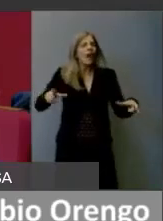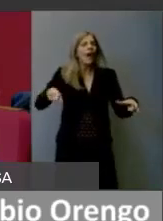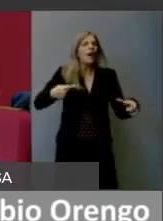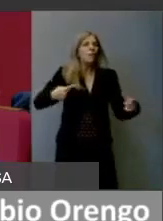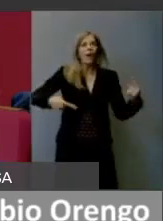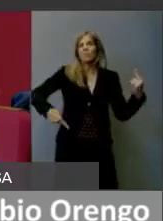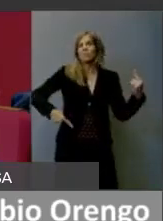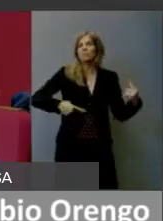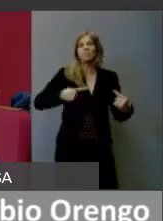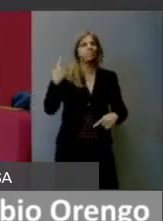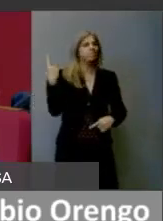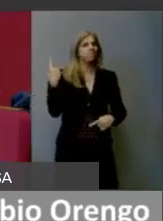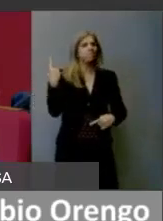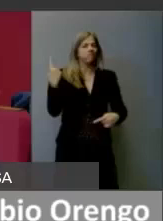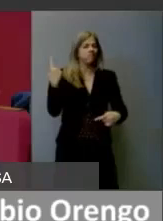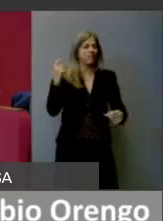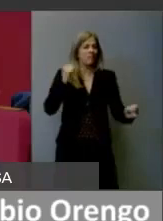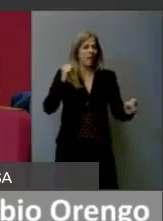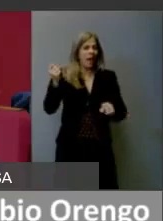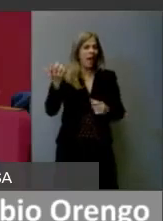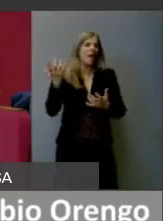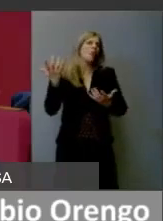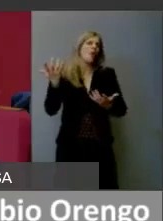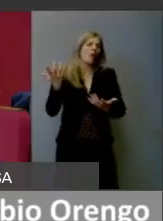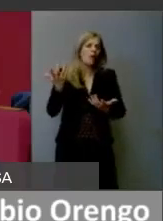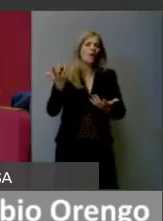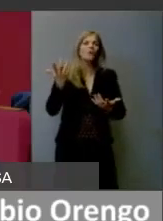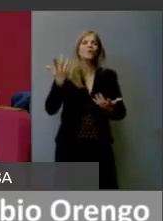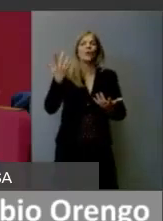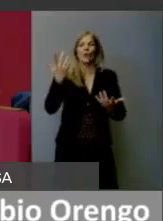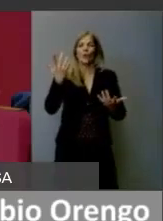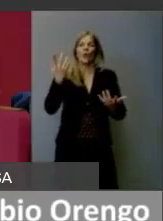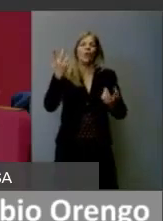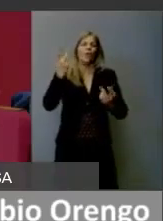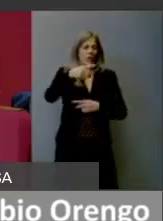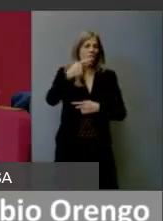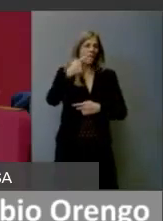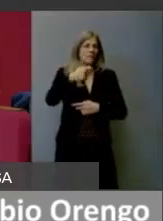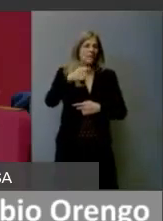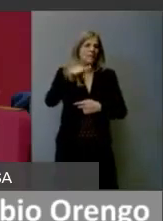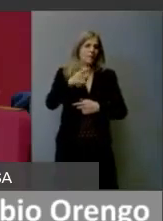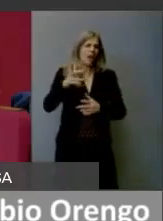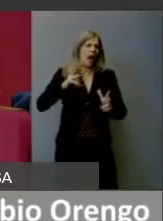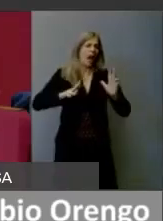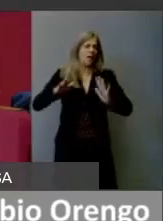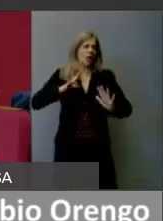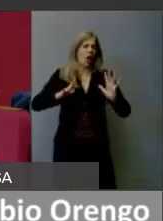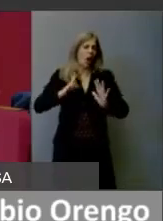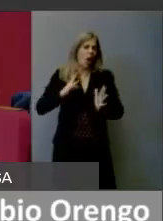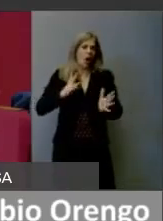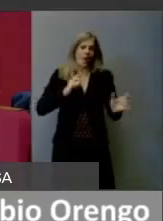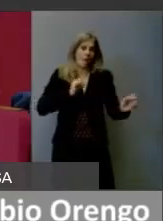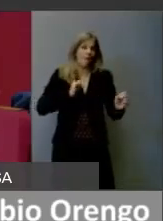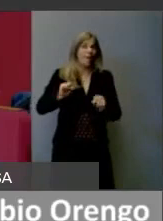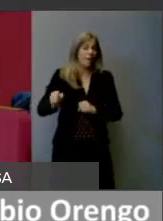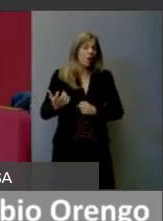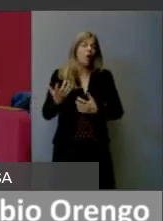personaggio che, anche se in poche parole significative, il presidente Saremi ricordava, un grandissimo attore,